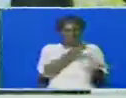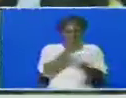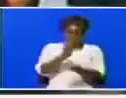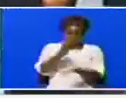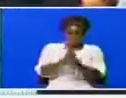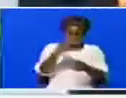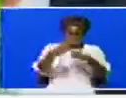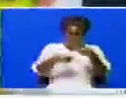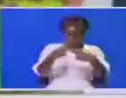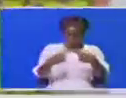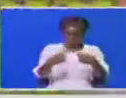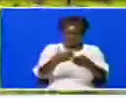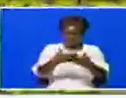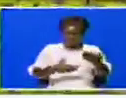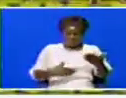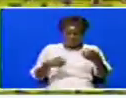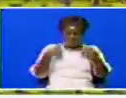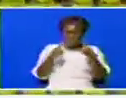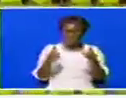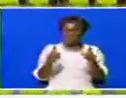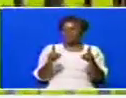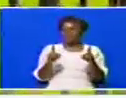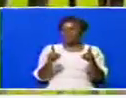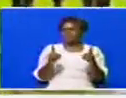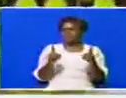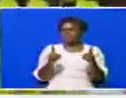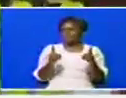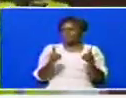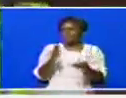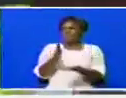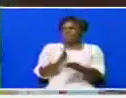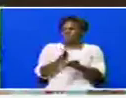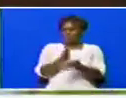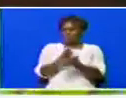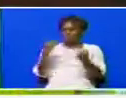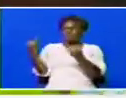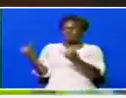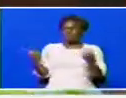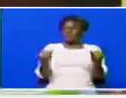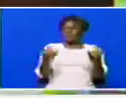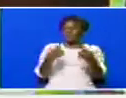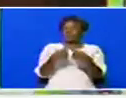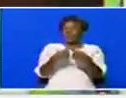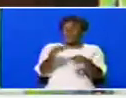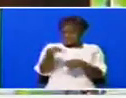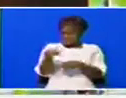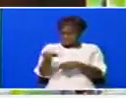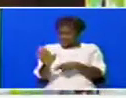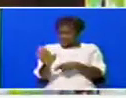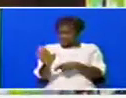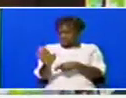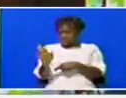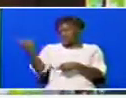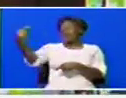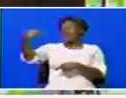wa hizi fomu na yale matokeo ambayo tayari yapo. Kwa hivyo kwa kweli ni kwamba mwaliko umetolewa, lakini ni hao wenyewe wachukue jukumu